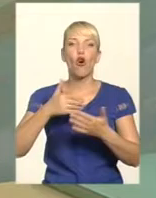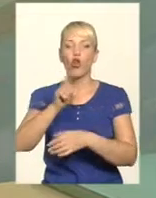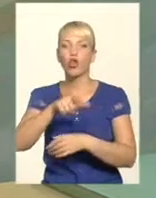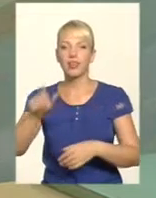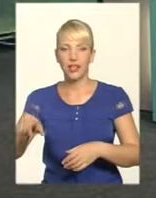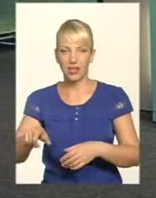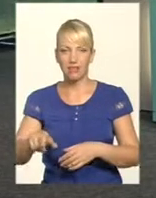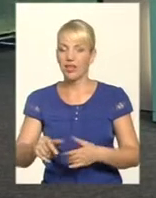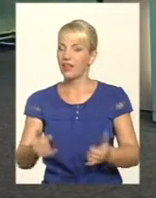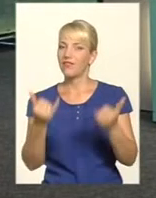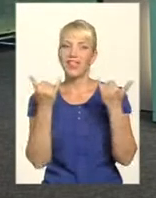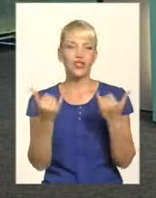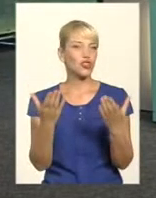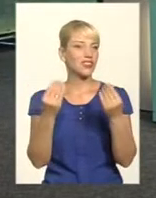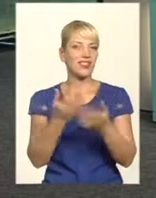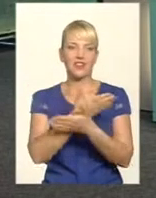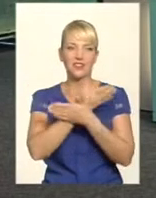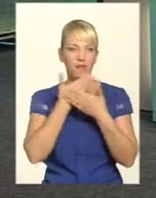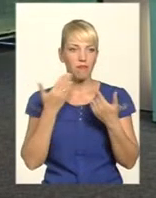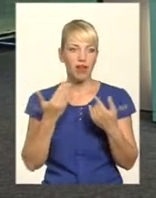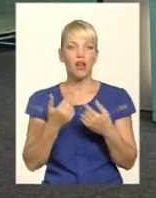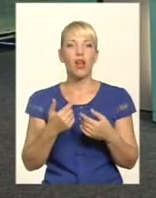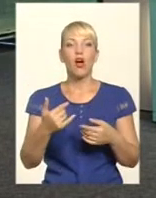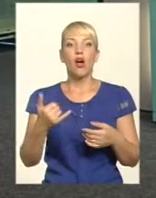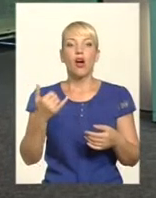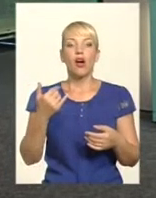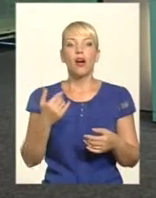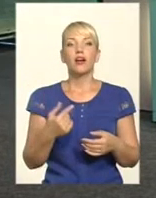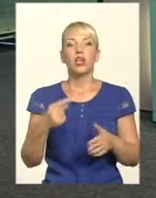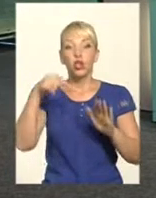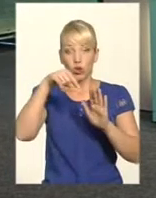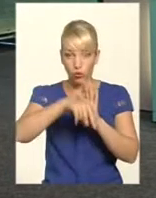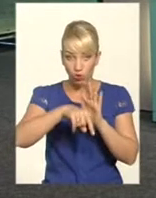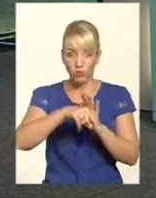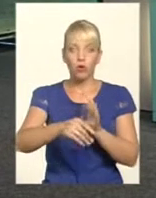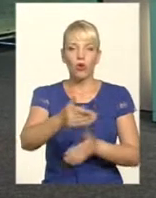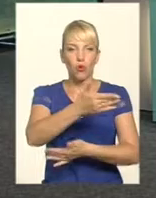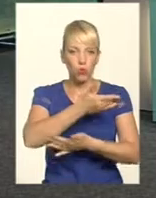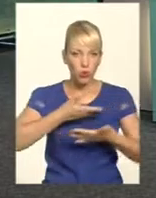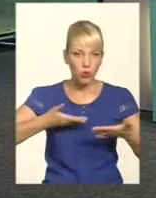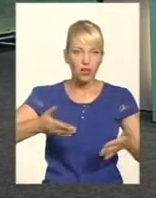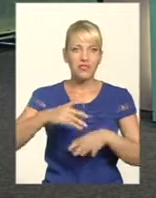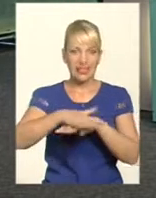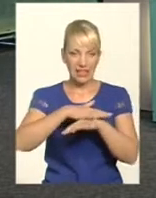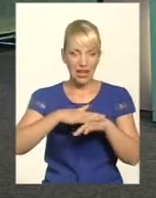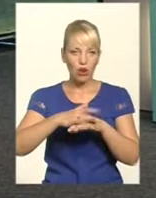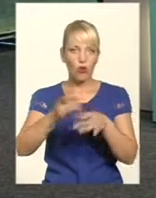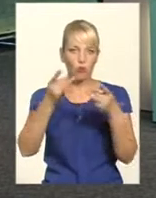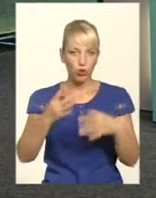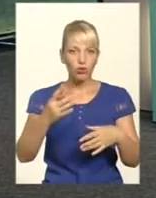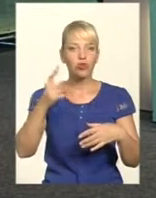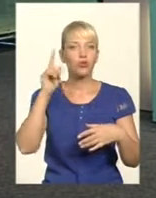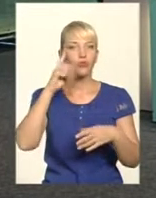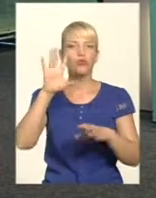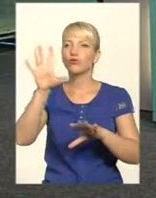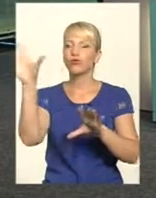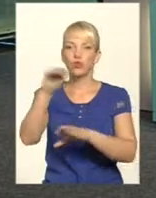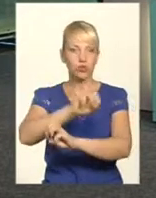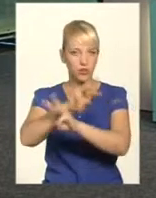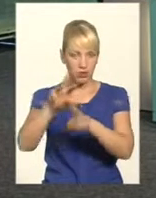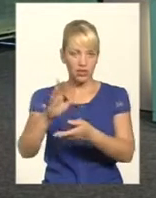забезпечені. Тобто ми маємо ілюзію активної діяльності, разом з тим діяльності саме ми дивимося телевізор, і на сьогоднішній день всі ми